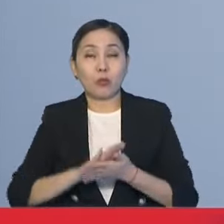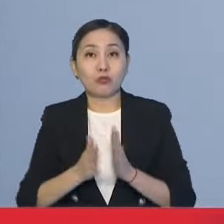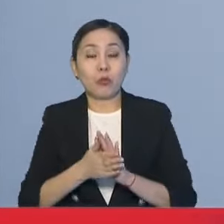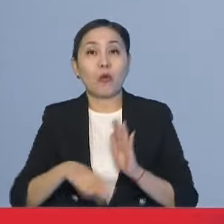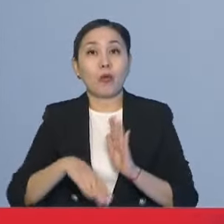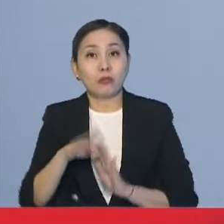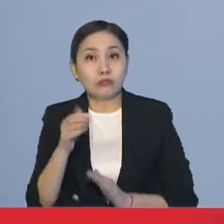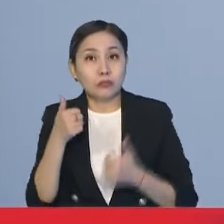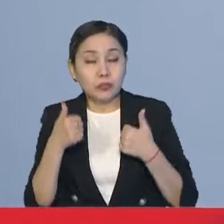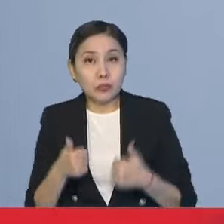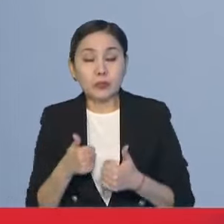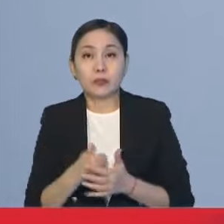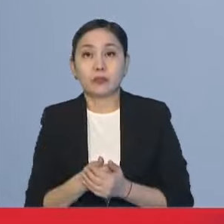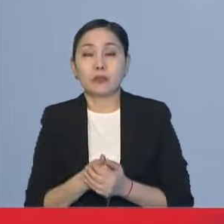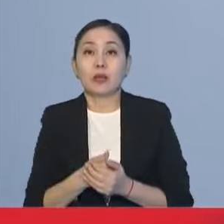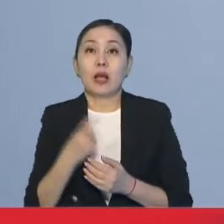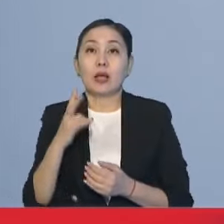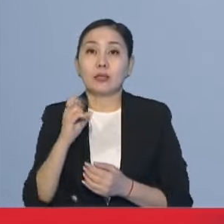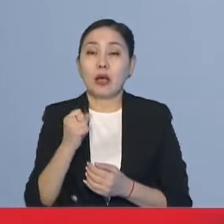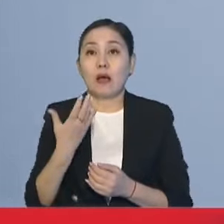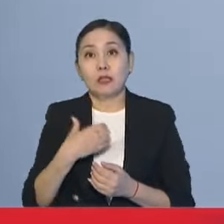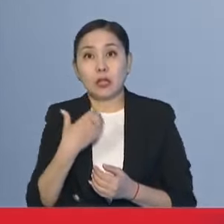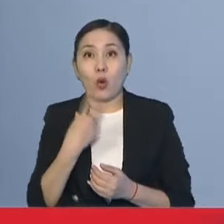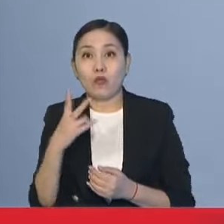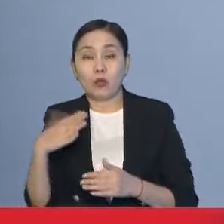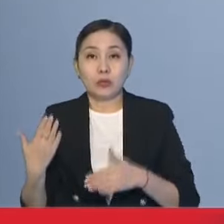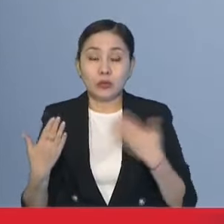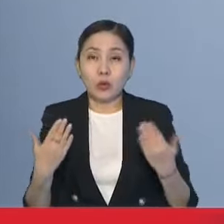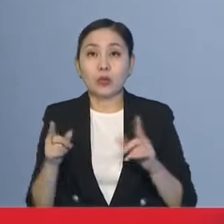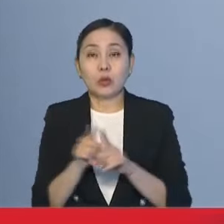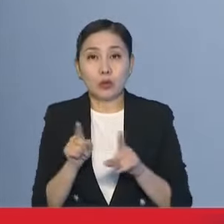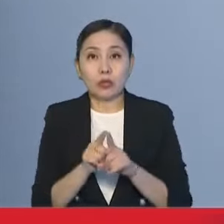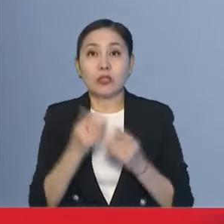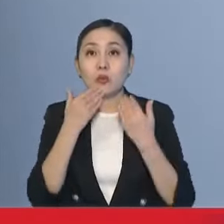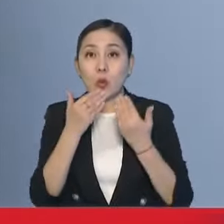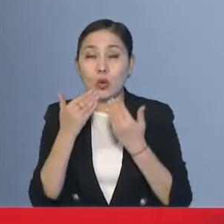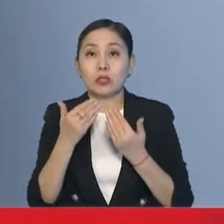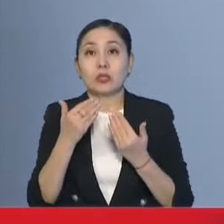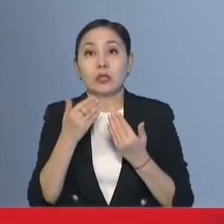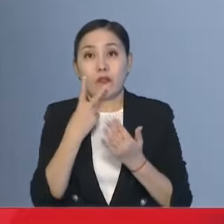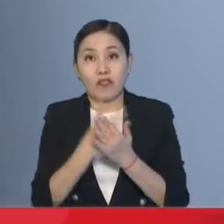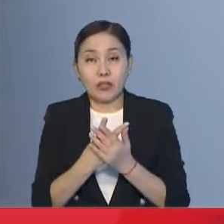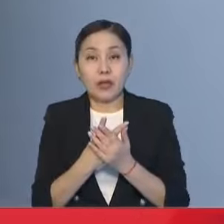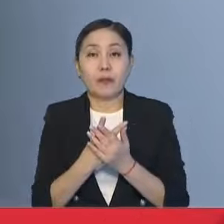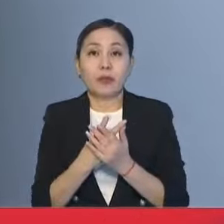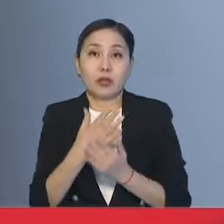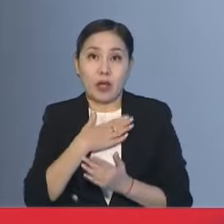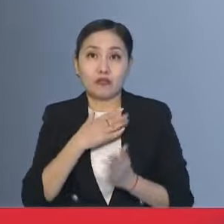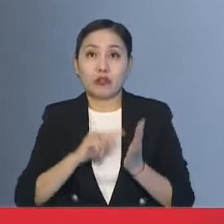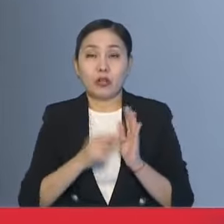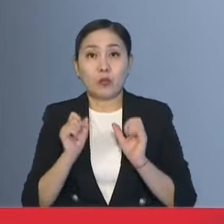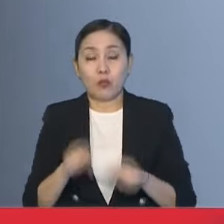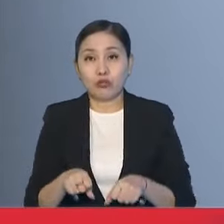бирже, то есть застрахованы обе стороны. Спрос и предложение видно сразу, то есть наш клиент, он